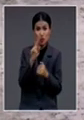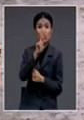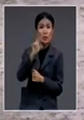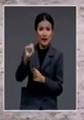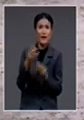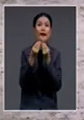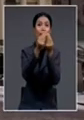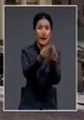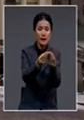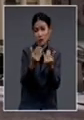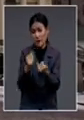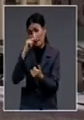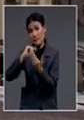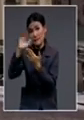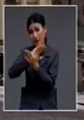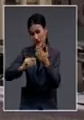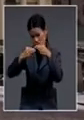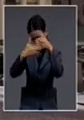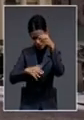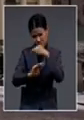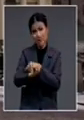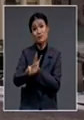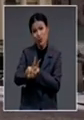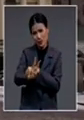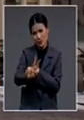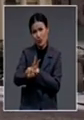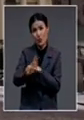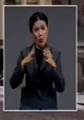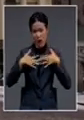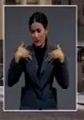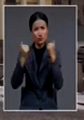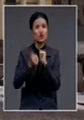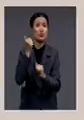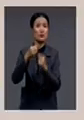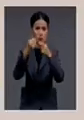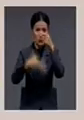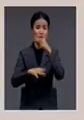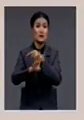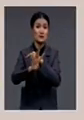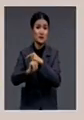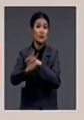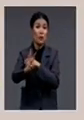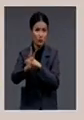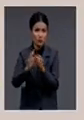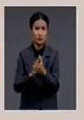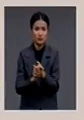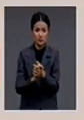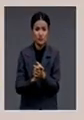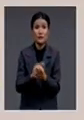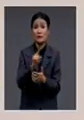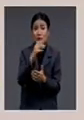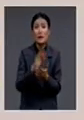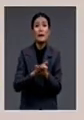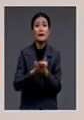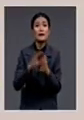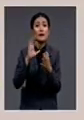ที่ไทยแลนด์อันดับที่46นะครับ ค่ะ เครือข่ายการแก้ปัญหาเพื่อการพัฒนาอย่างยั่งยืนแห่ง